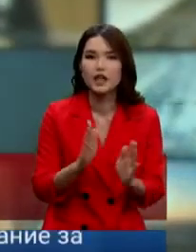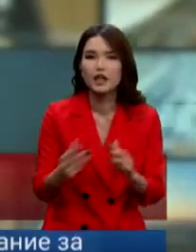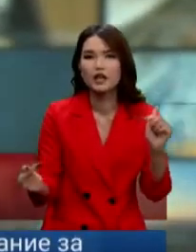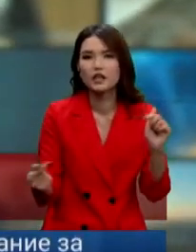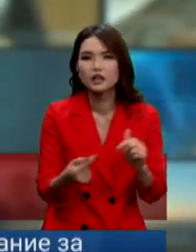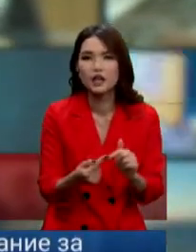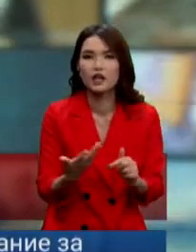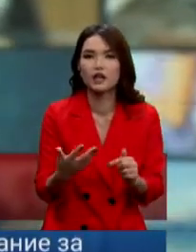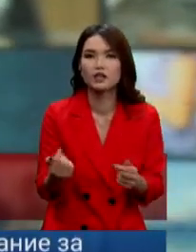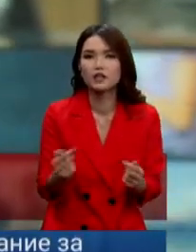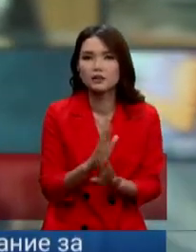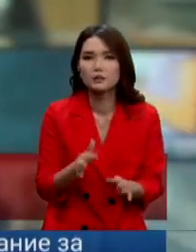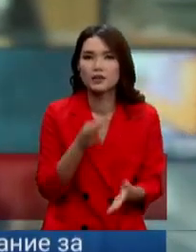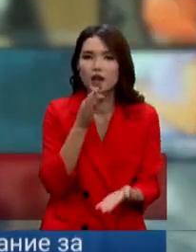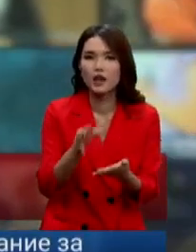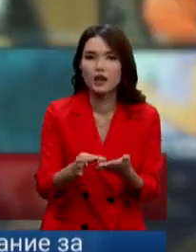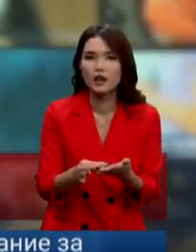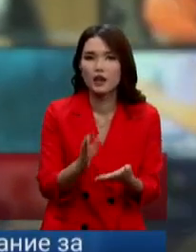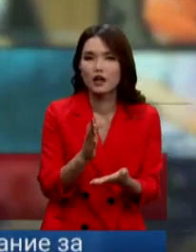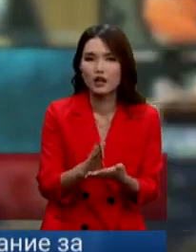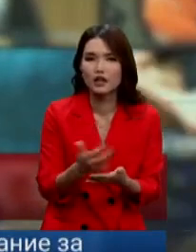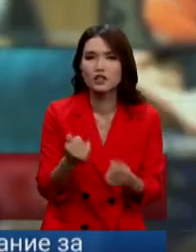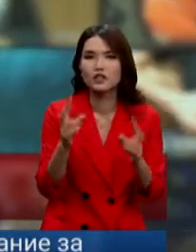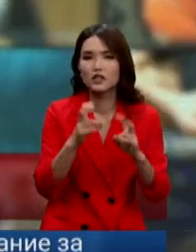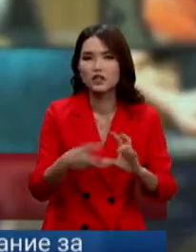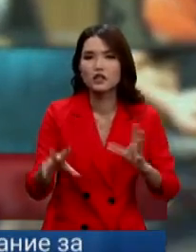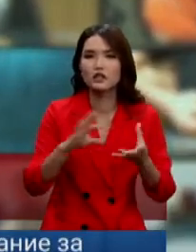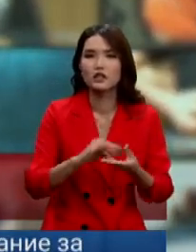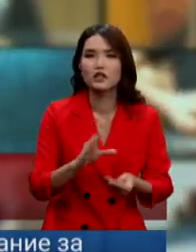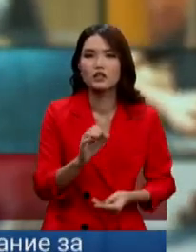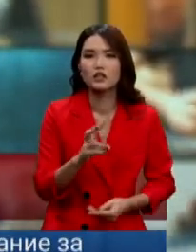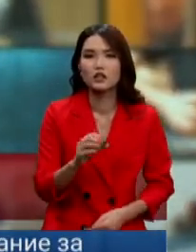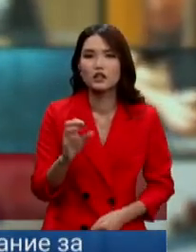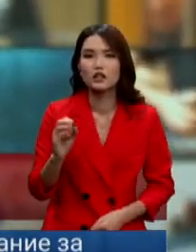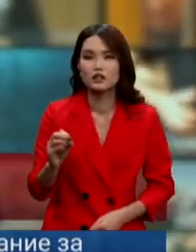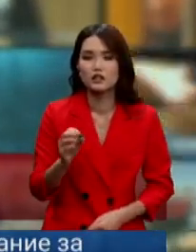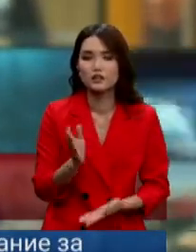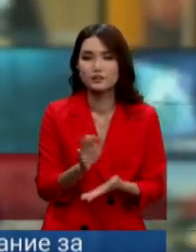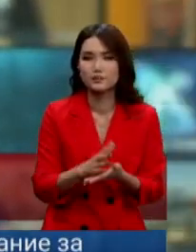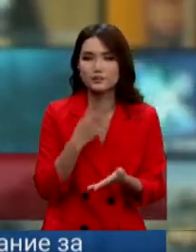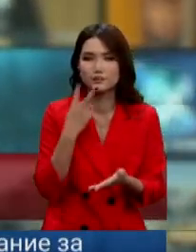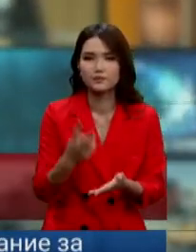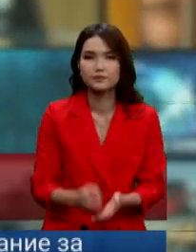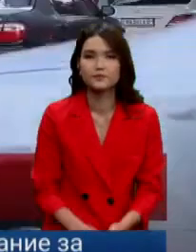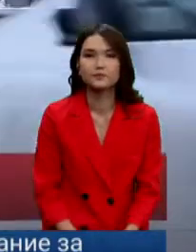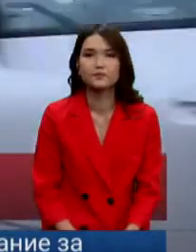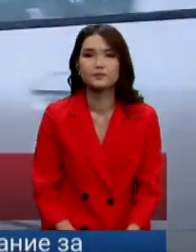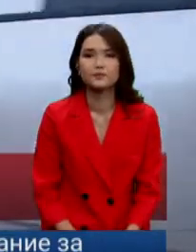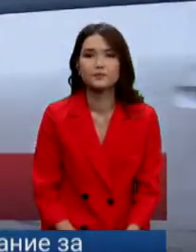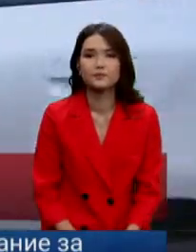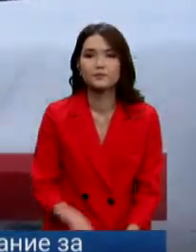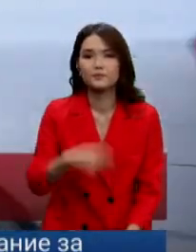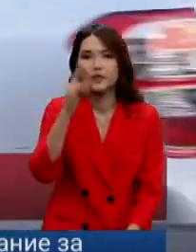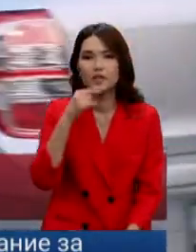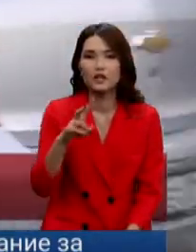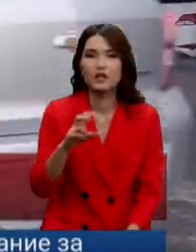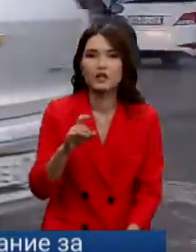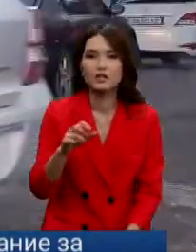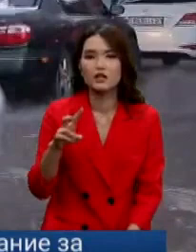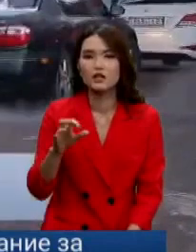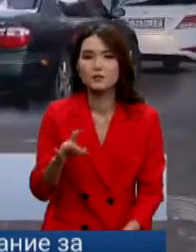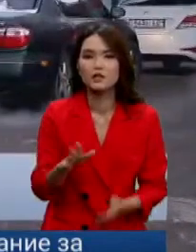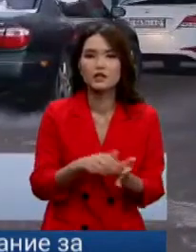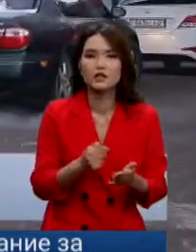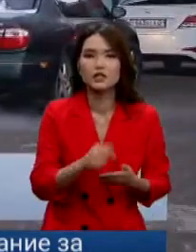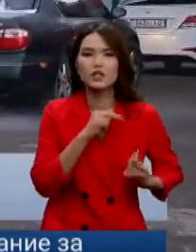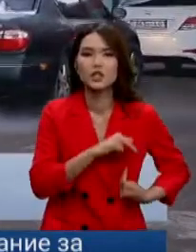келетін келмейтінін біліп қайтты. Тексеріс нәтижелермен Саят Ермек таныстырады. Қазақ ойылды басқалардан ерекшелендіріп тұратыны